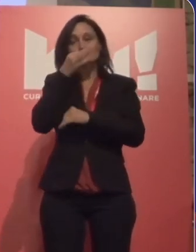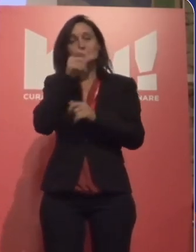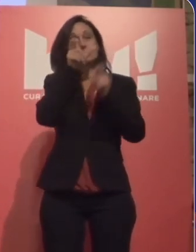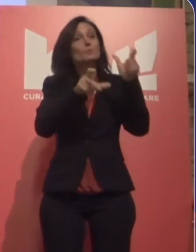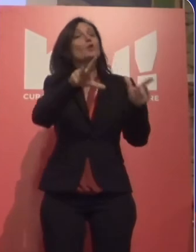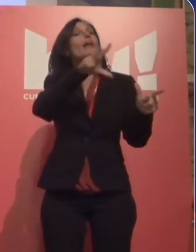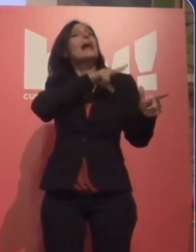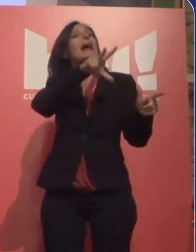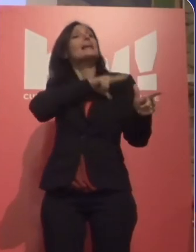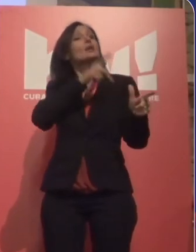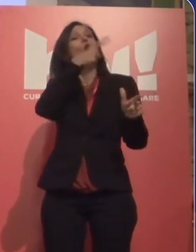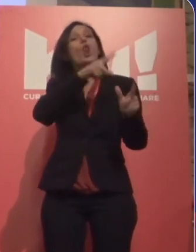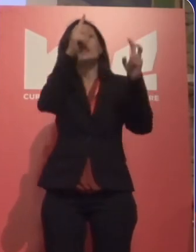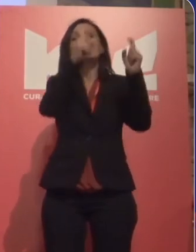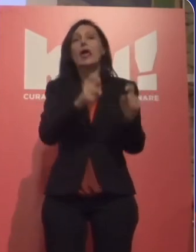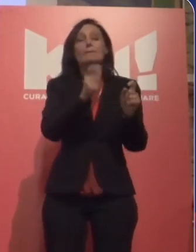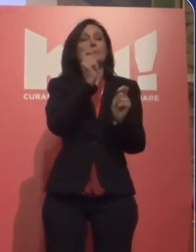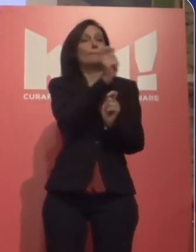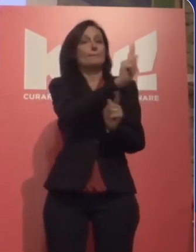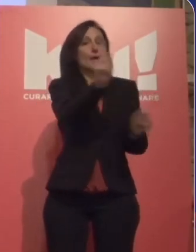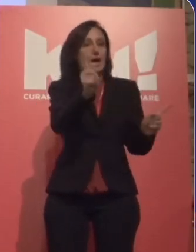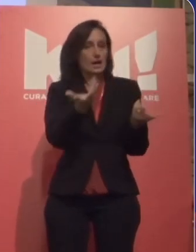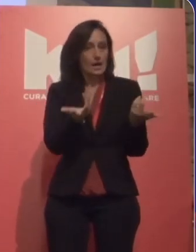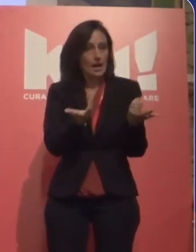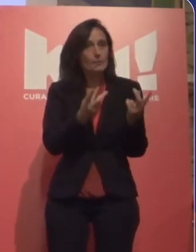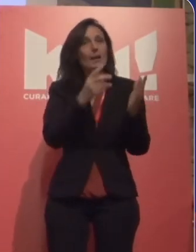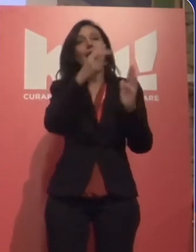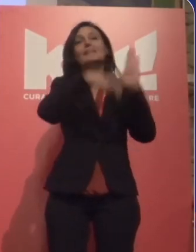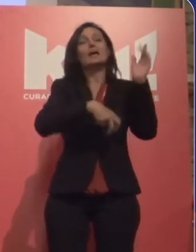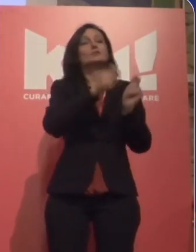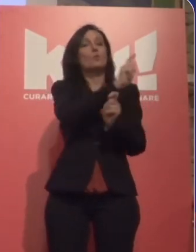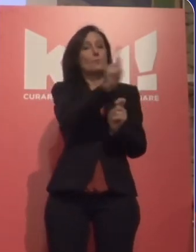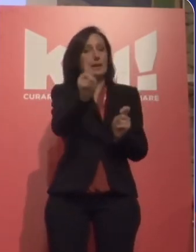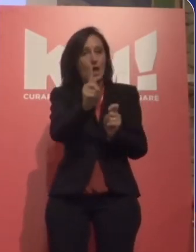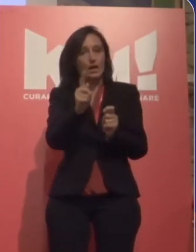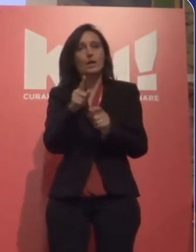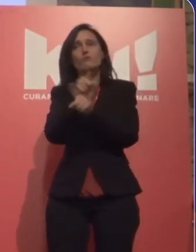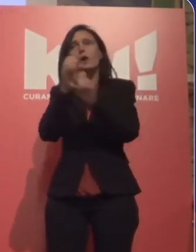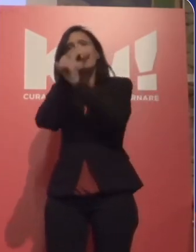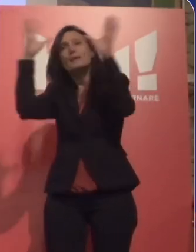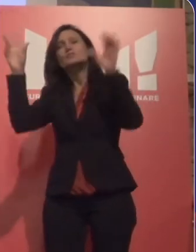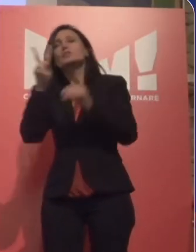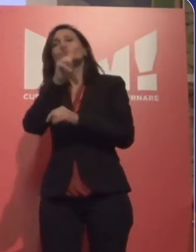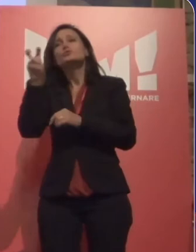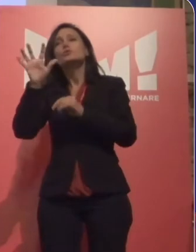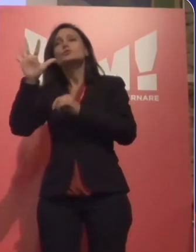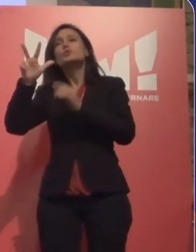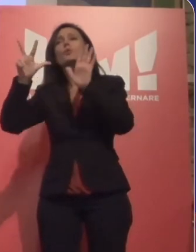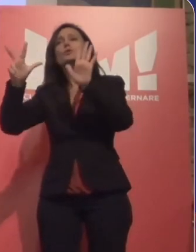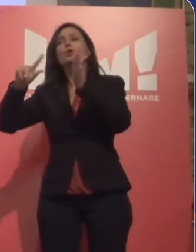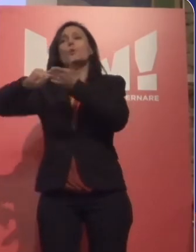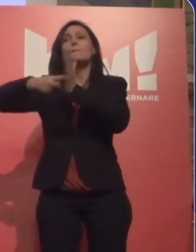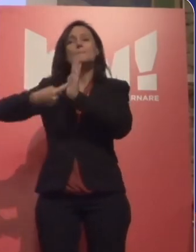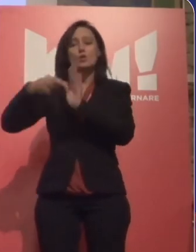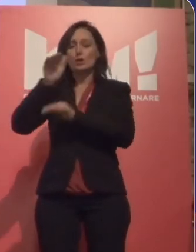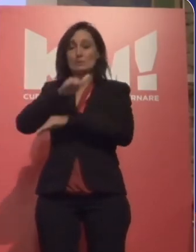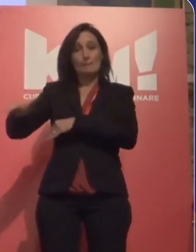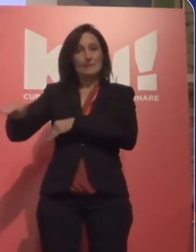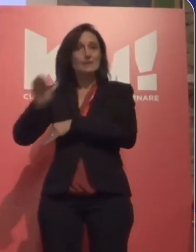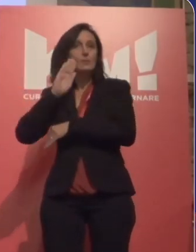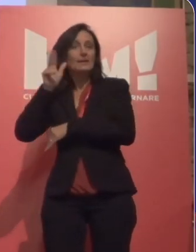258 milioni di bambini immaginatevi 258 milioni di bambini e di bambine un